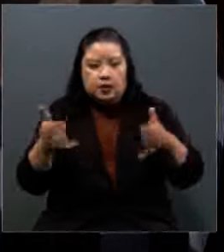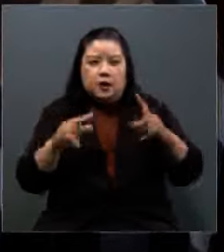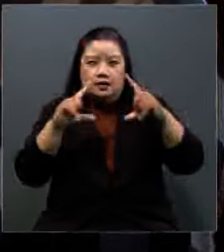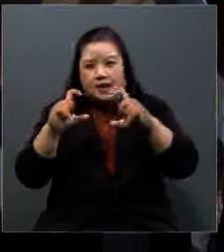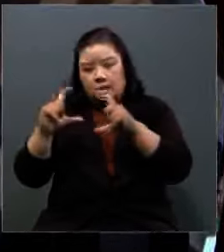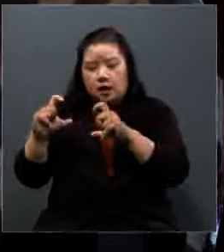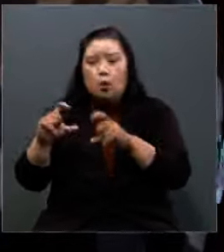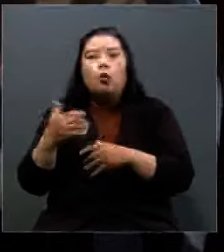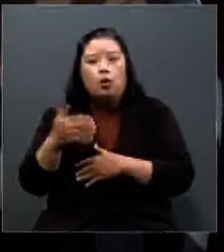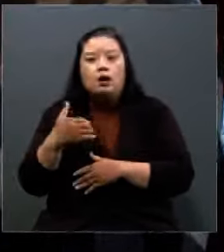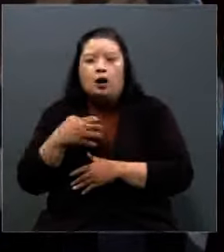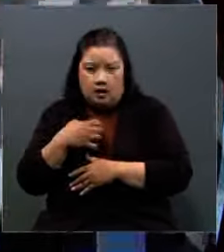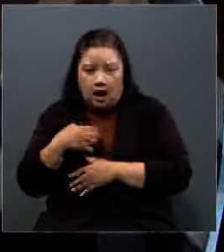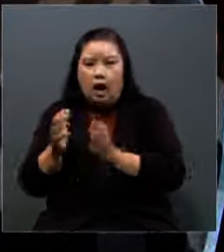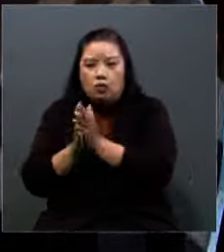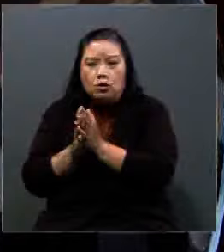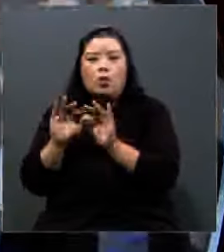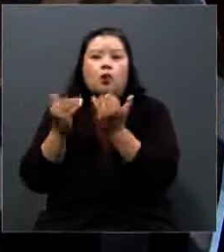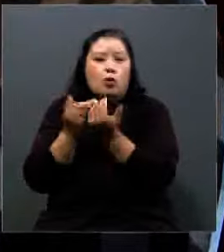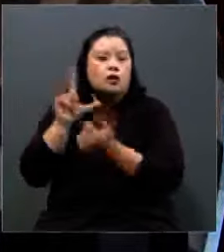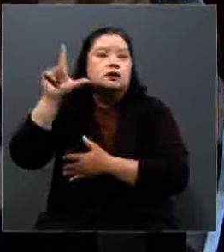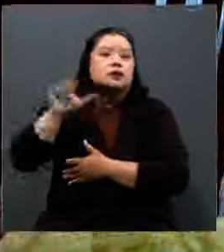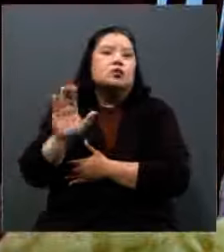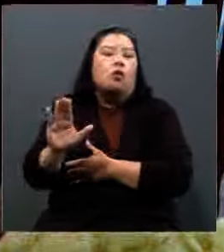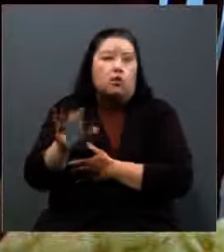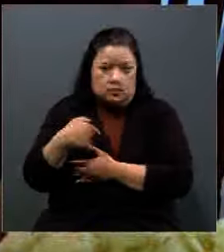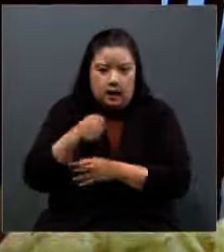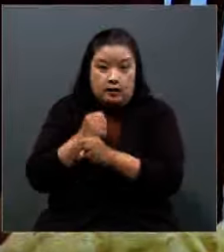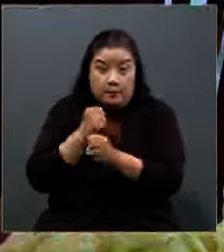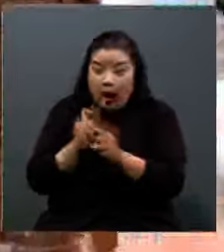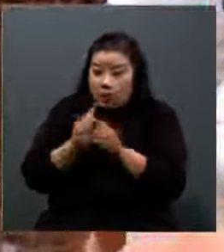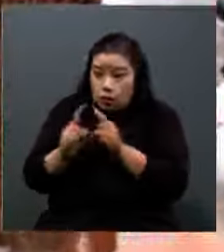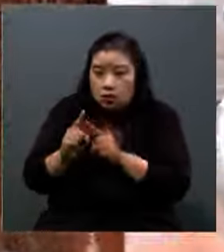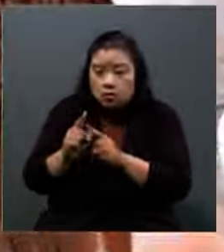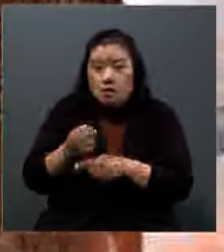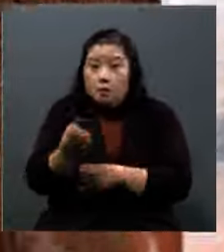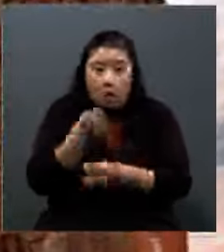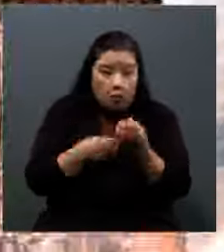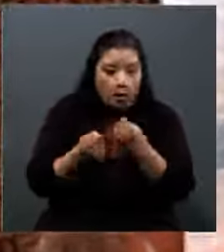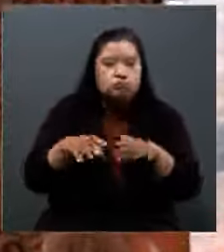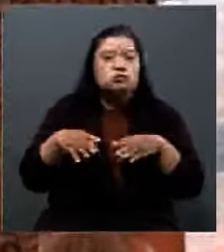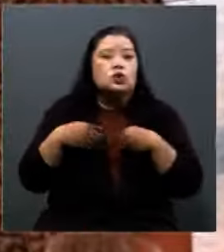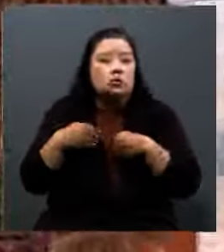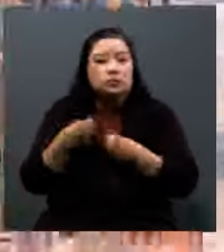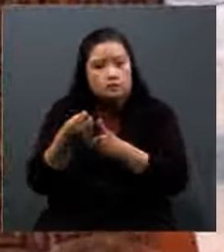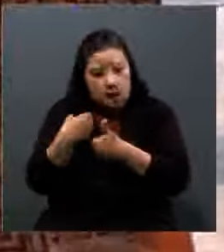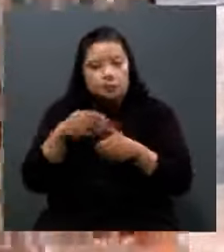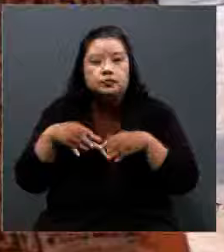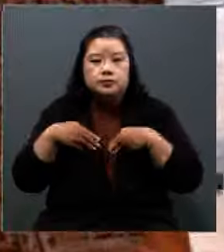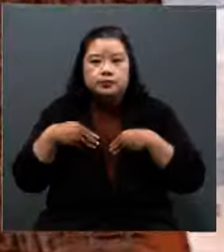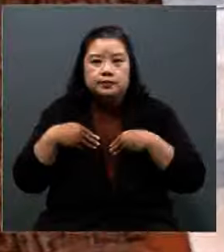ณเองก็ต้องการใช้เวลาอยู่กับครอบครัวส่วนเรื่องของการปรึกษางานก็พร้อมที่จะรับฟังความคิดเห็นจากทุกๆคนด้วยนะ